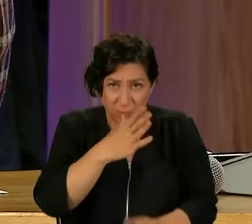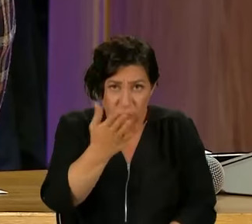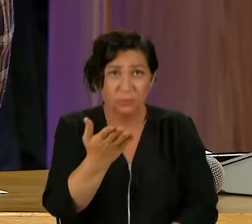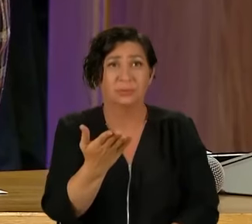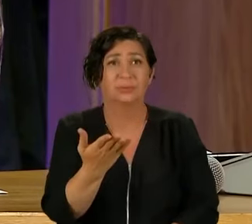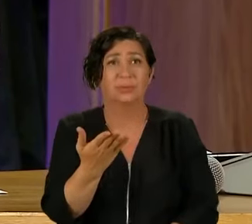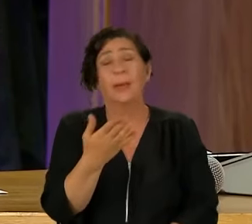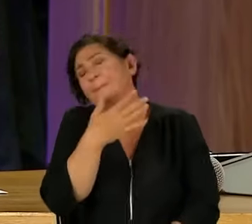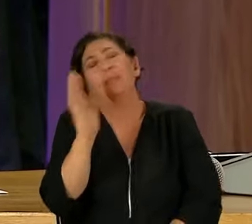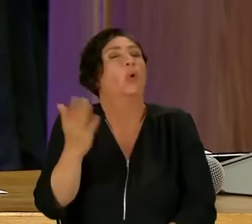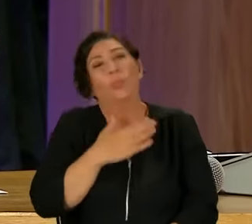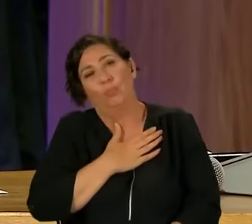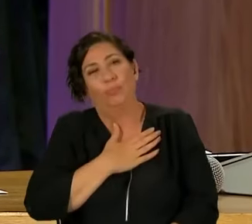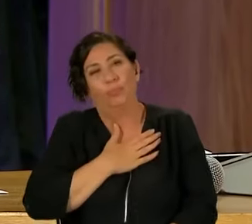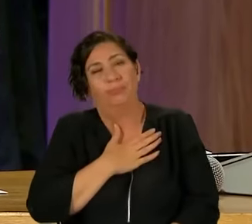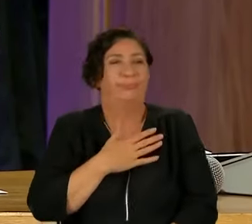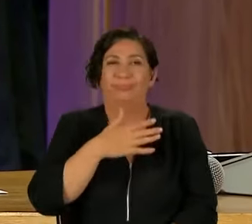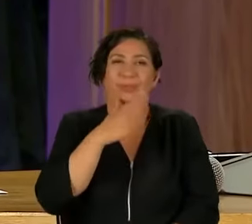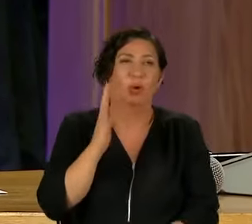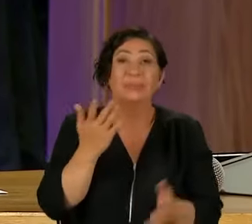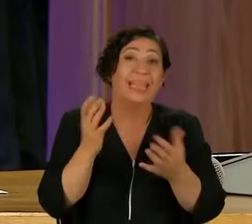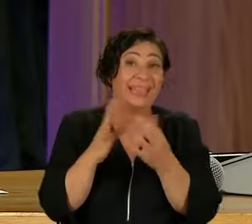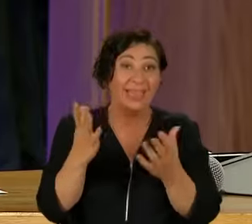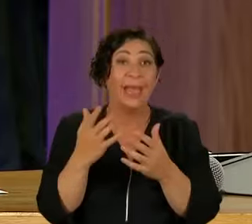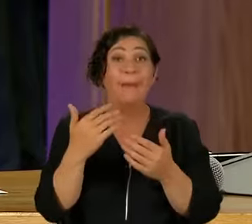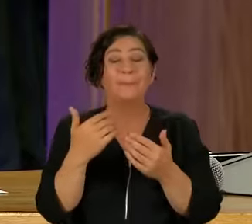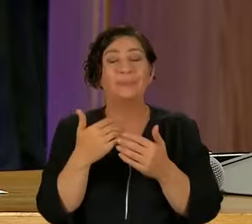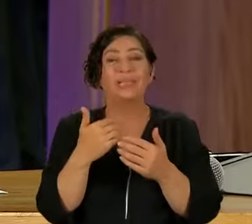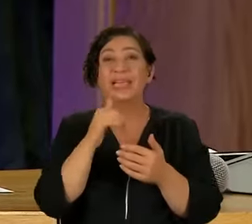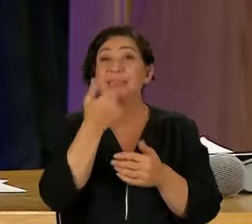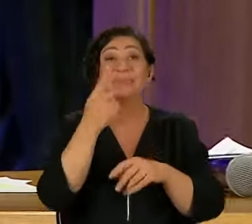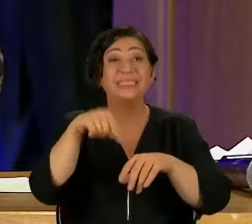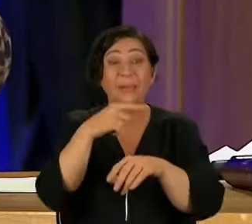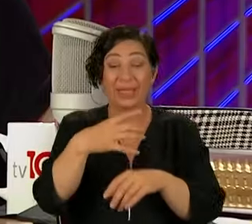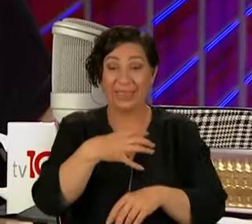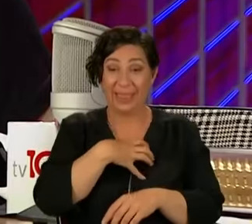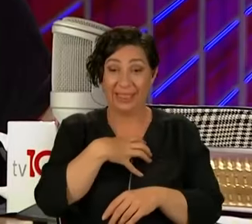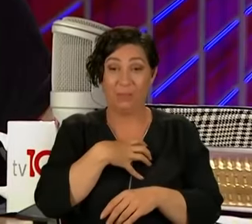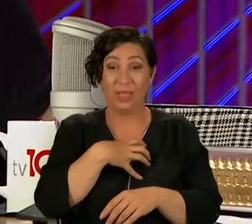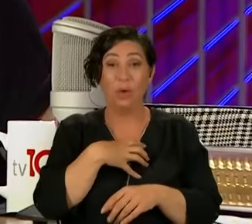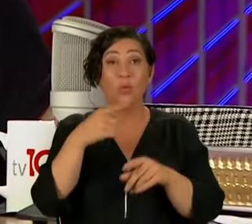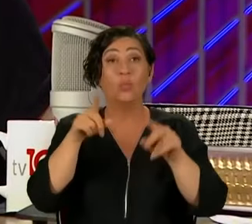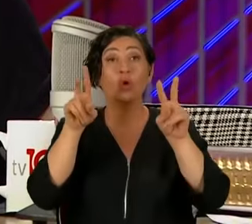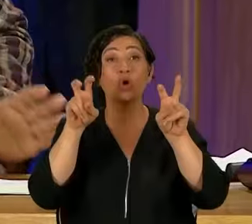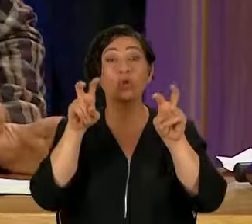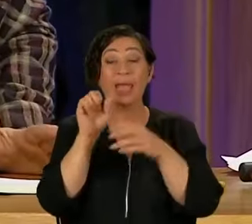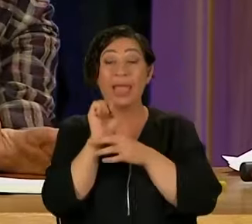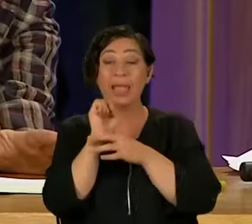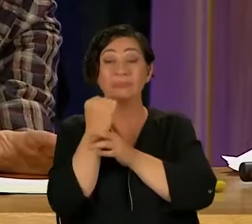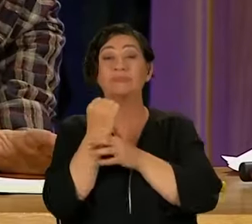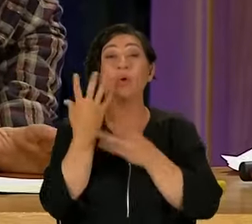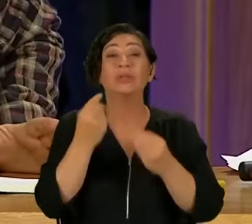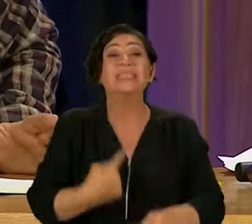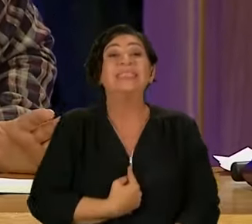Biliyorsundur abi. Bilmiyorum, bilmiyorum. Yani... Şu nedenle bilmiyorum. Çünkü hiçbir zaman kendimi bu konuda kabiliyetli